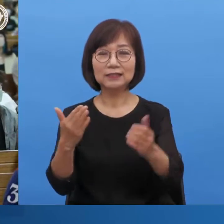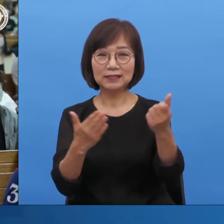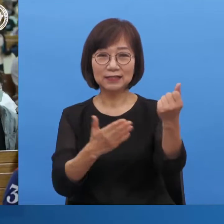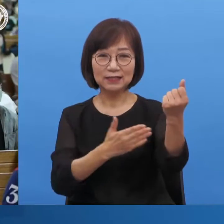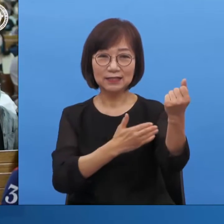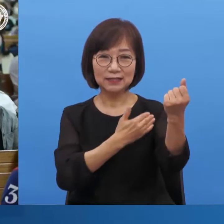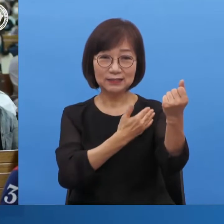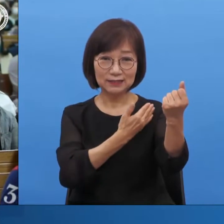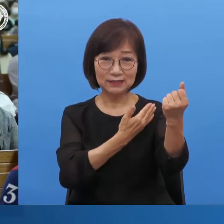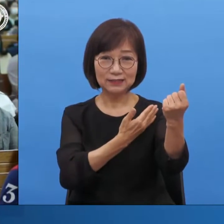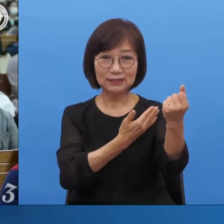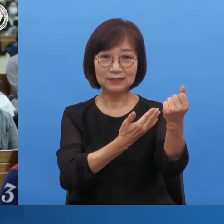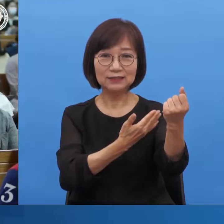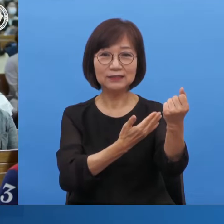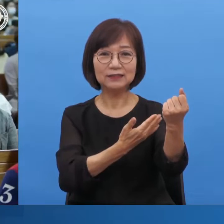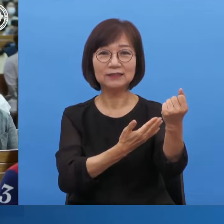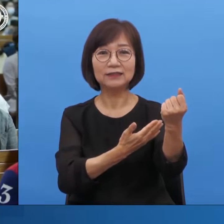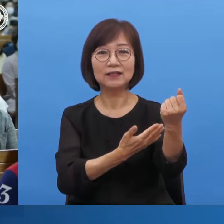크신